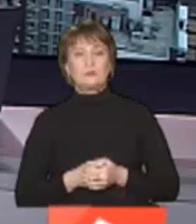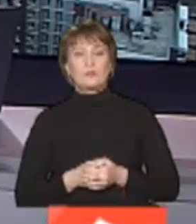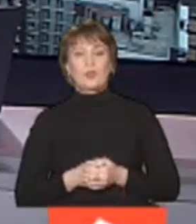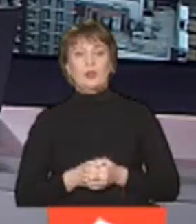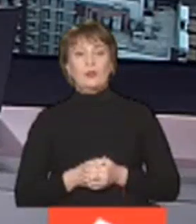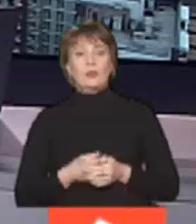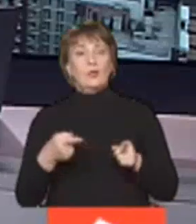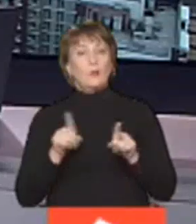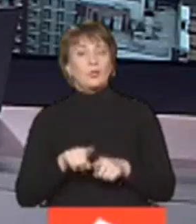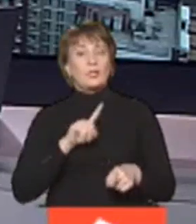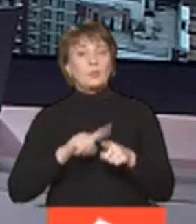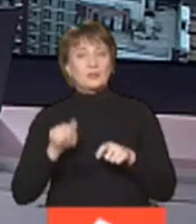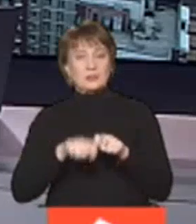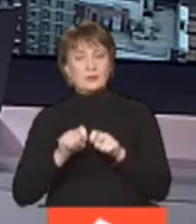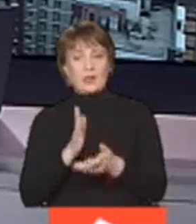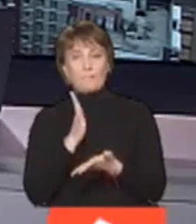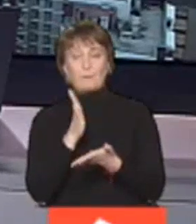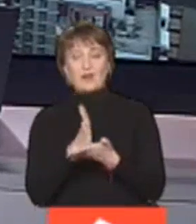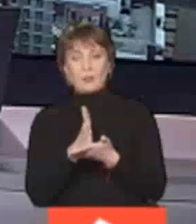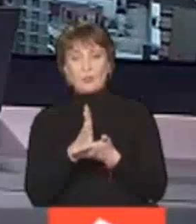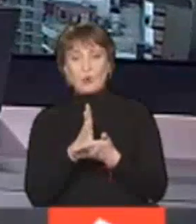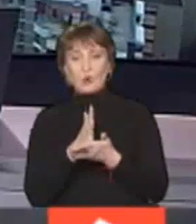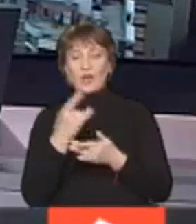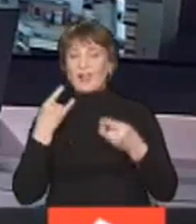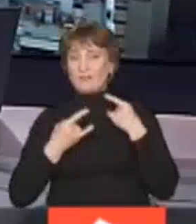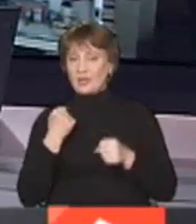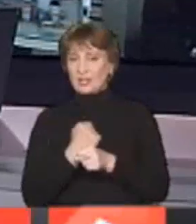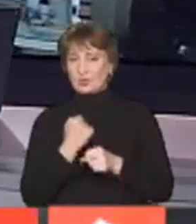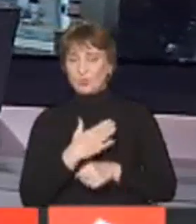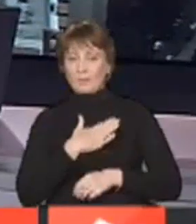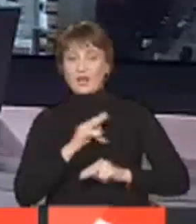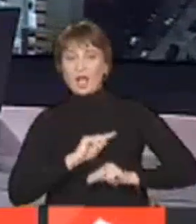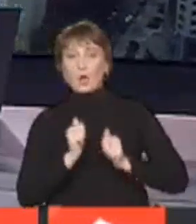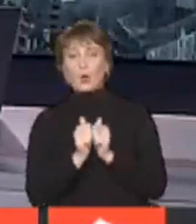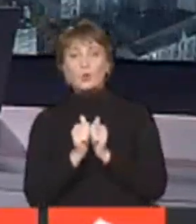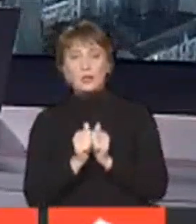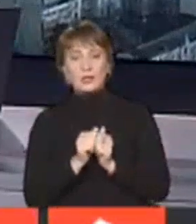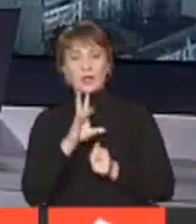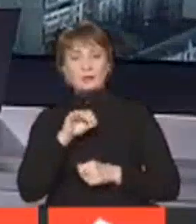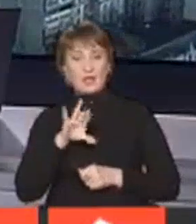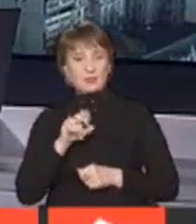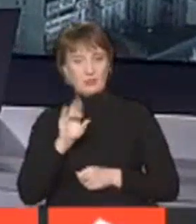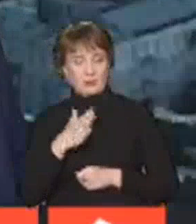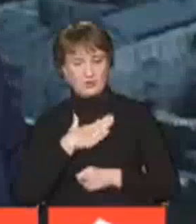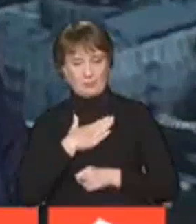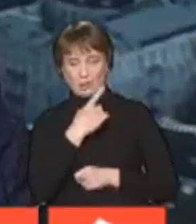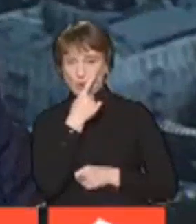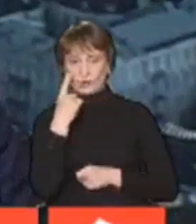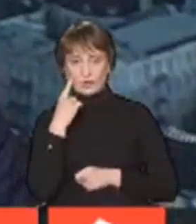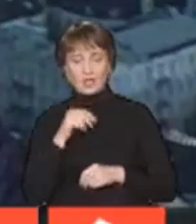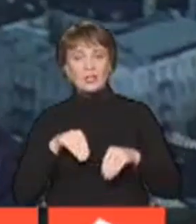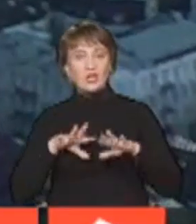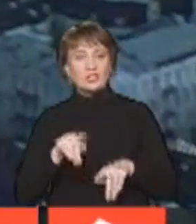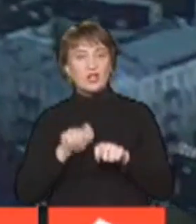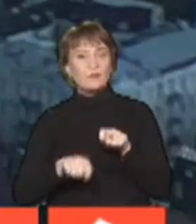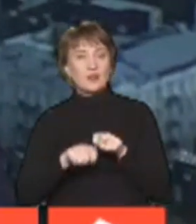Ну і то такий швидкий тест в прямому ефірі зробила моя колега Наталя Лятуринська на моїх очах. Так. Вона вирішила